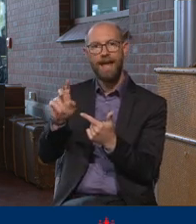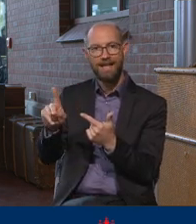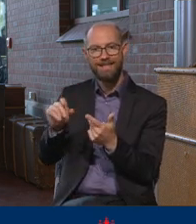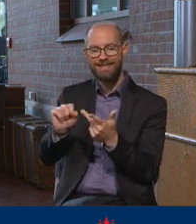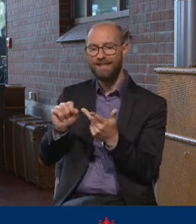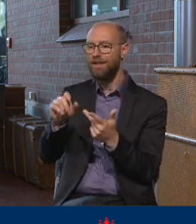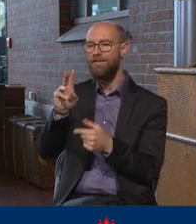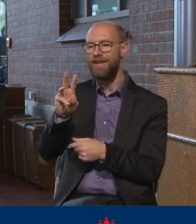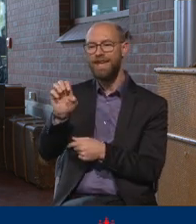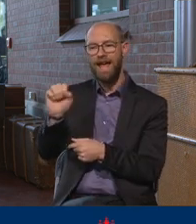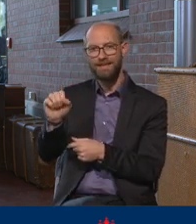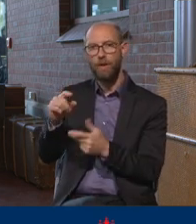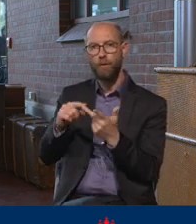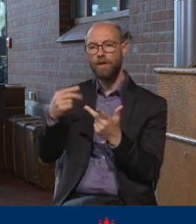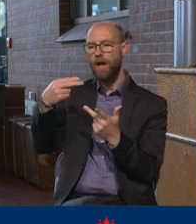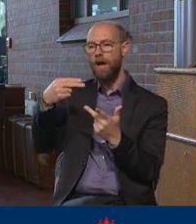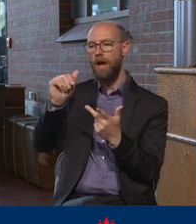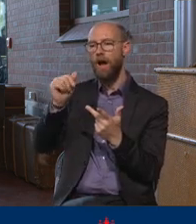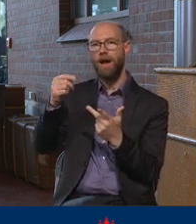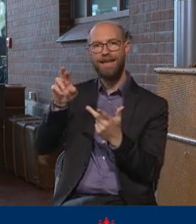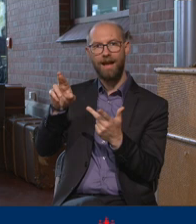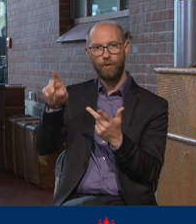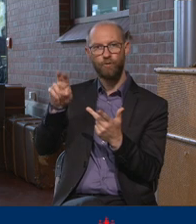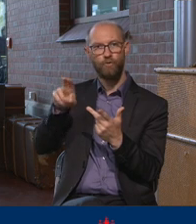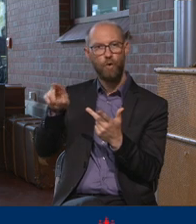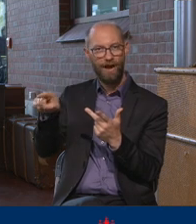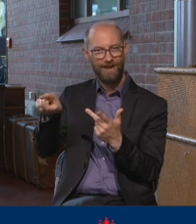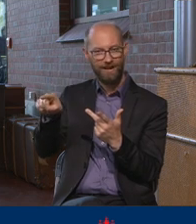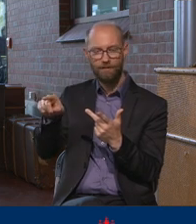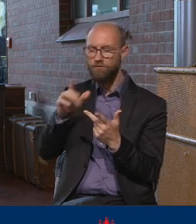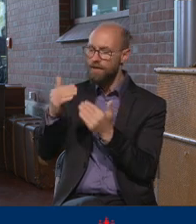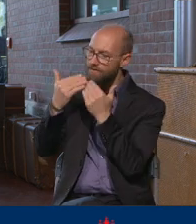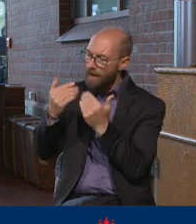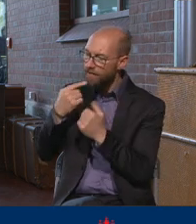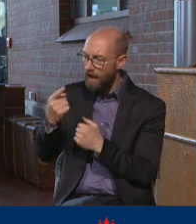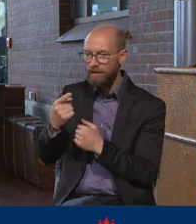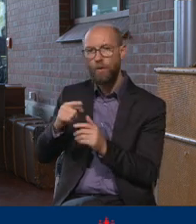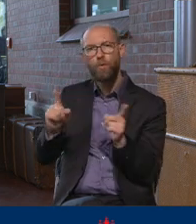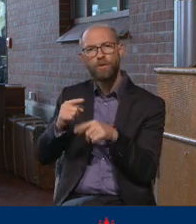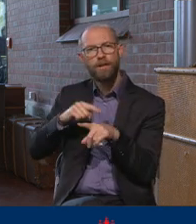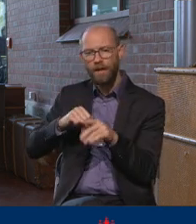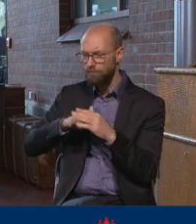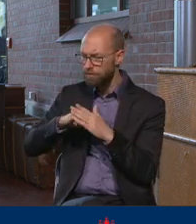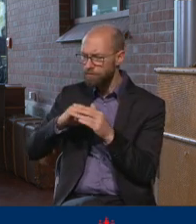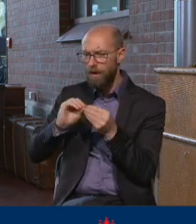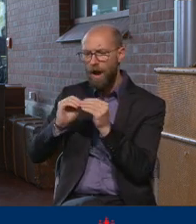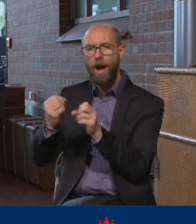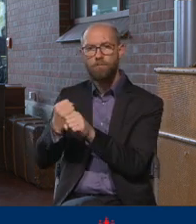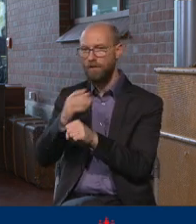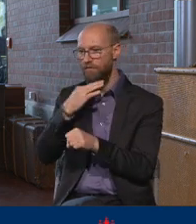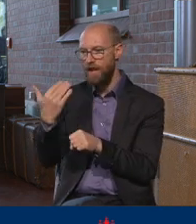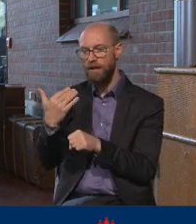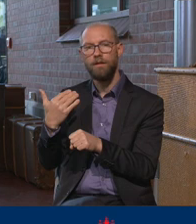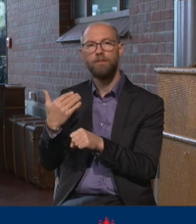die in der tat in einer sehr kurzen zeit unter hohem zeitdruck jetzt hier gearbeitet haben und ich habe heute lösungen für viele